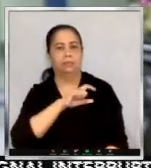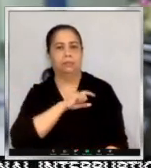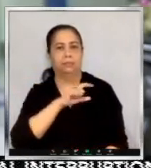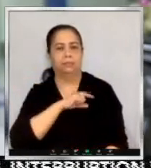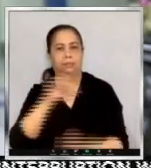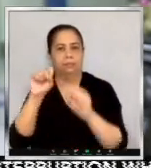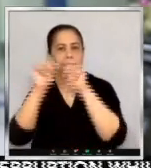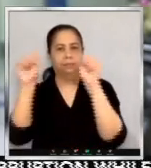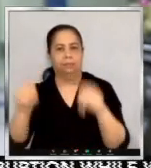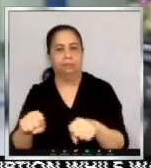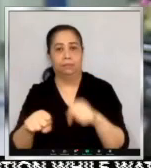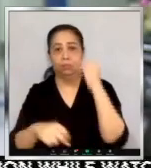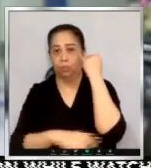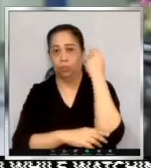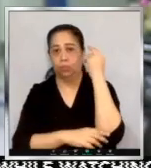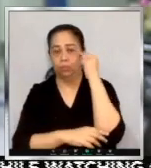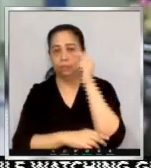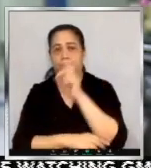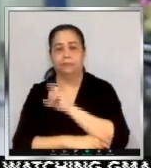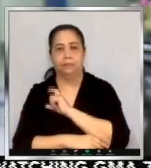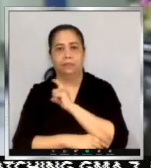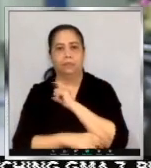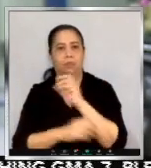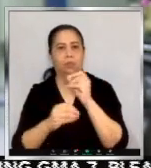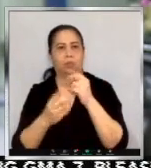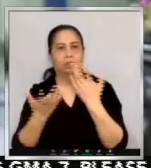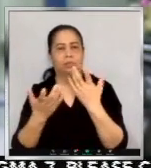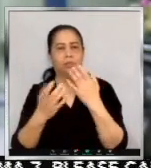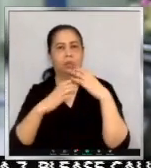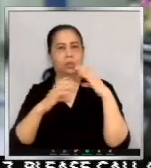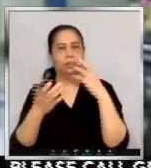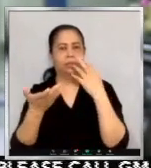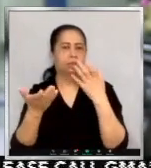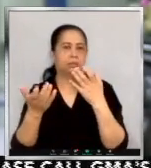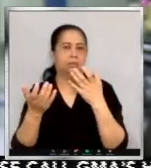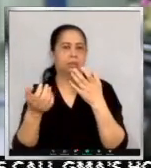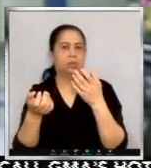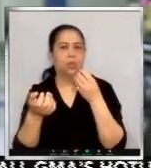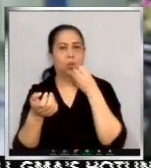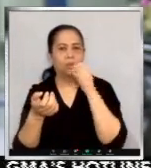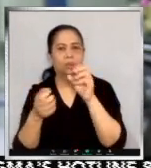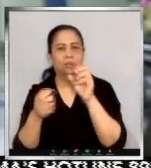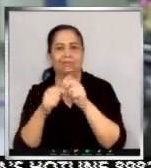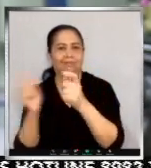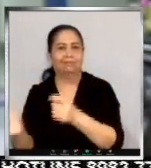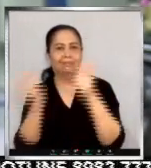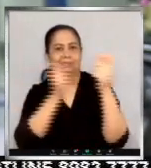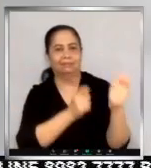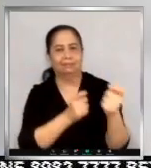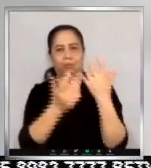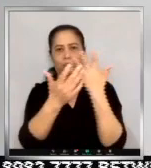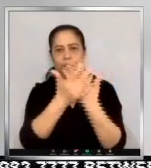Nuesca. Walang lumabas na commitment order kaya hindi pa siya naililipat ng kulungan.